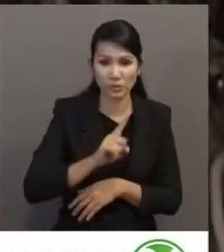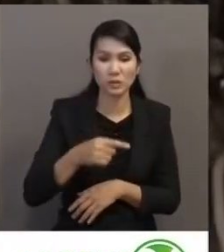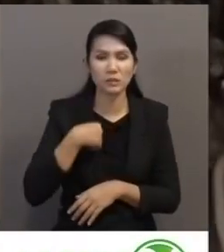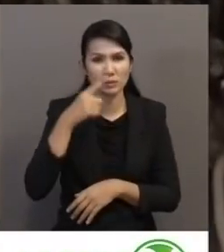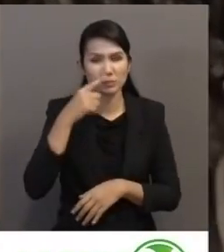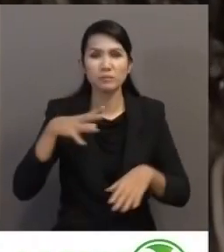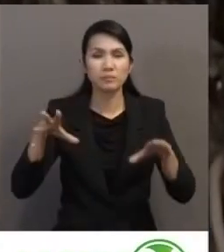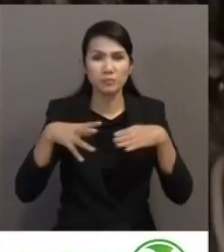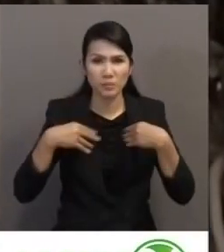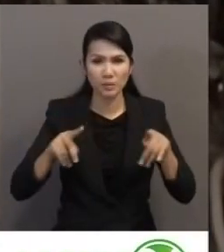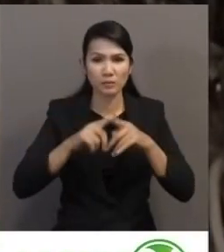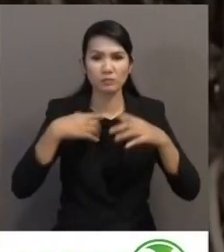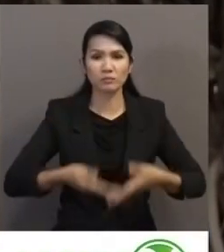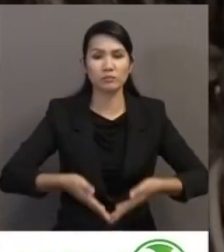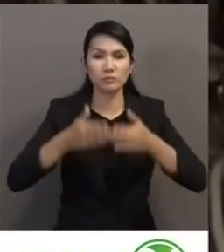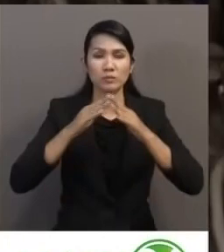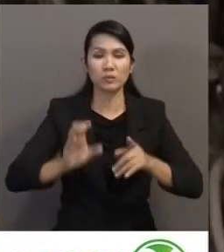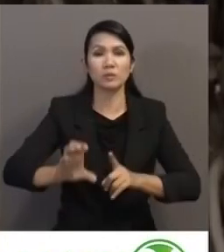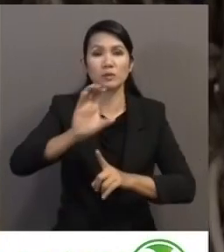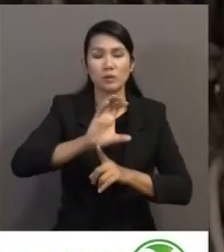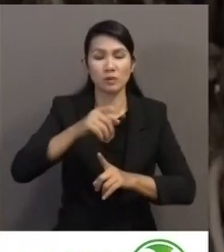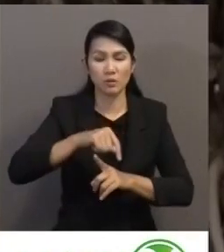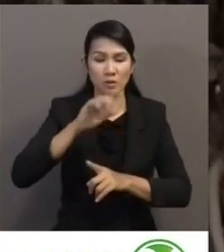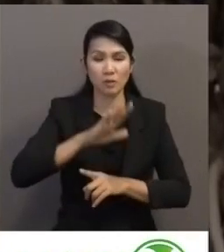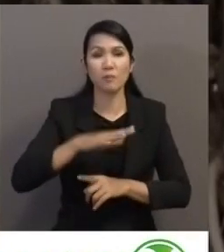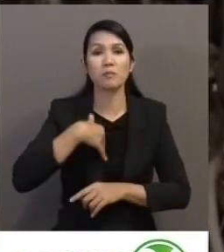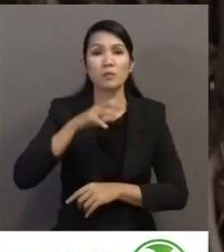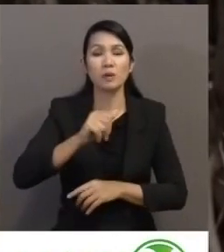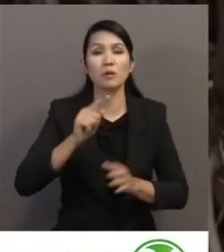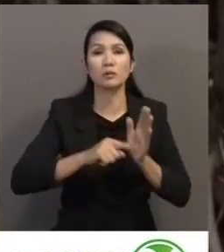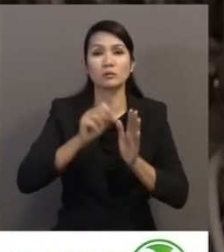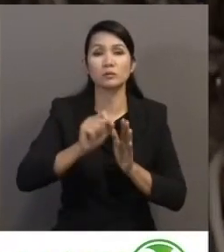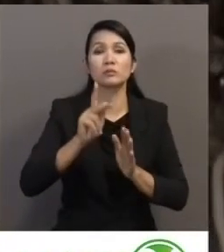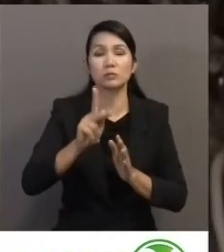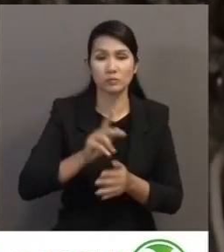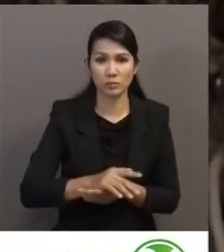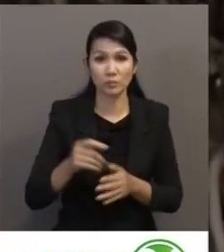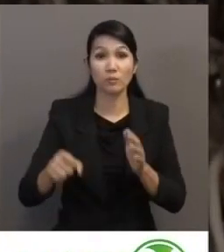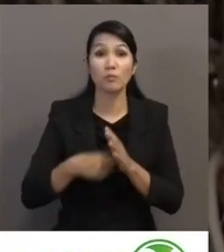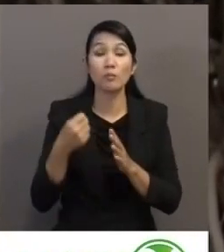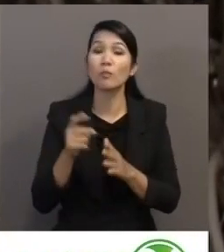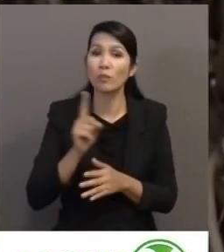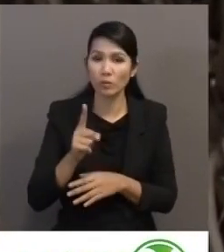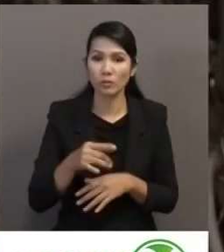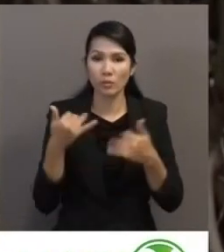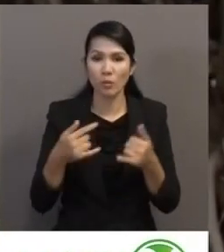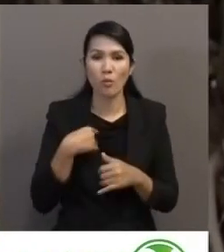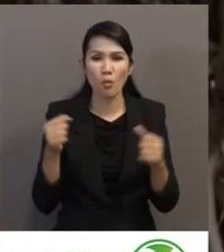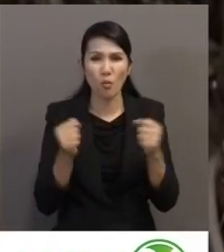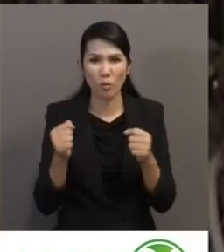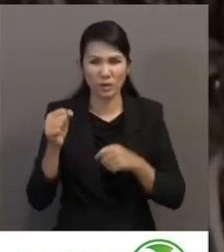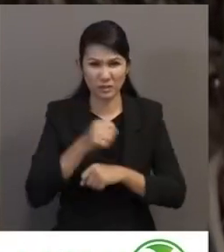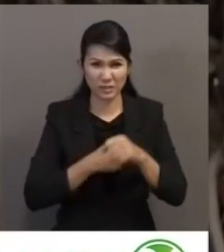านกับการก่อตั้งมัสยิดที่บ้านดงยอตำบลพังคว้างอำเภอเมืองสกลนครค่ะเหตุผลหลักๆบอกว่าเกรงว่าการก่อสร้